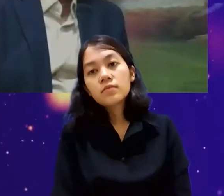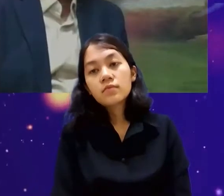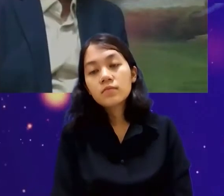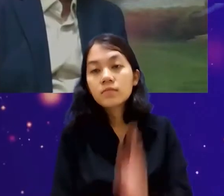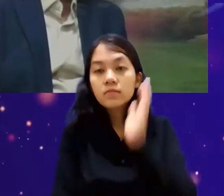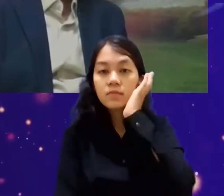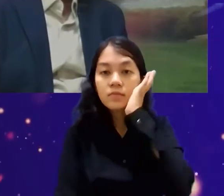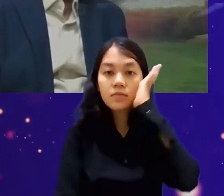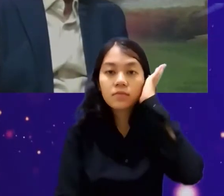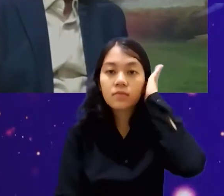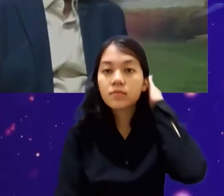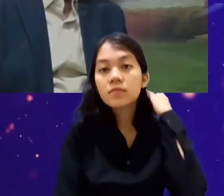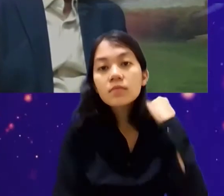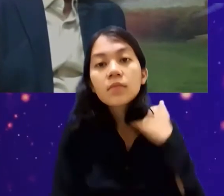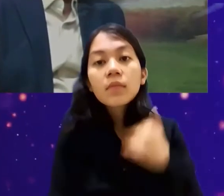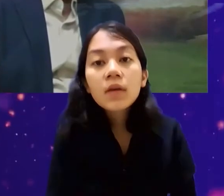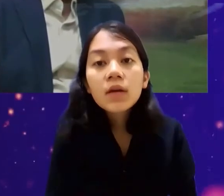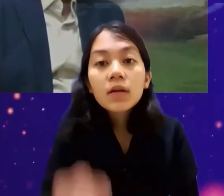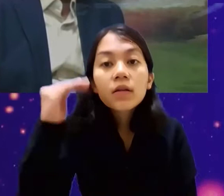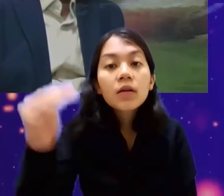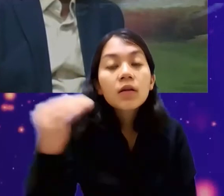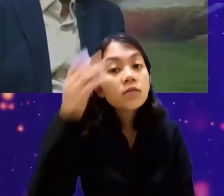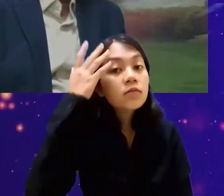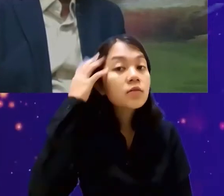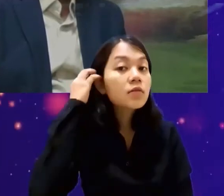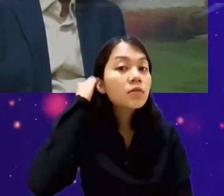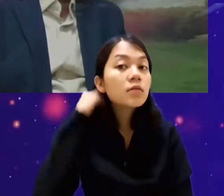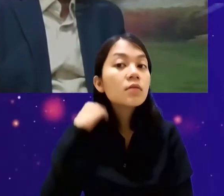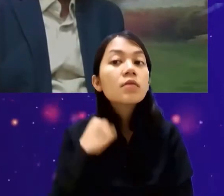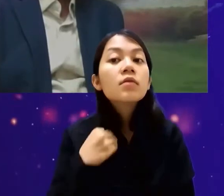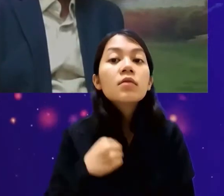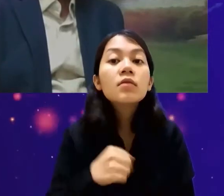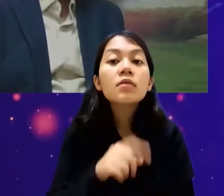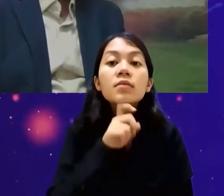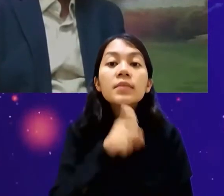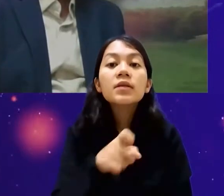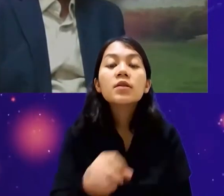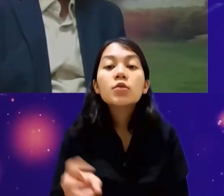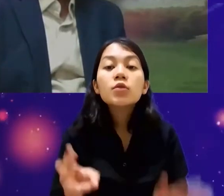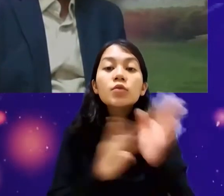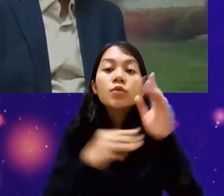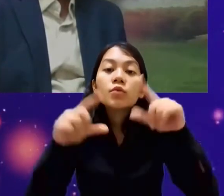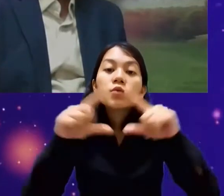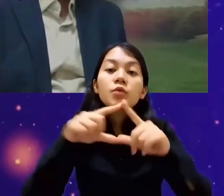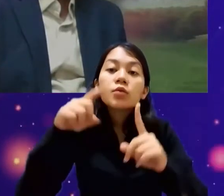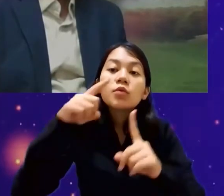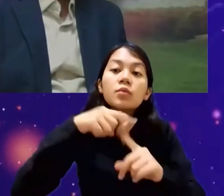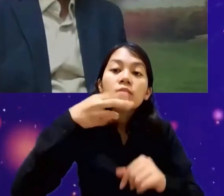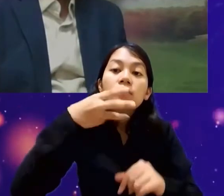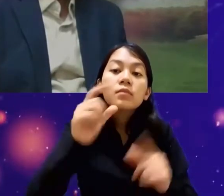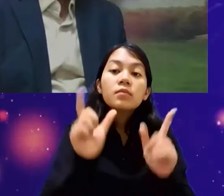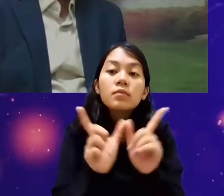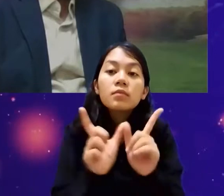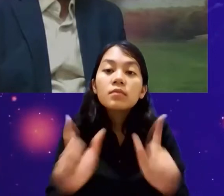Sekarang kita lanjut ke pertanyaan berikut. Selanjutnya pendeta, dari Matthew Siboro. Di dalam perumpamaan 5